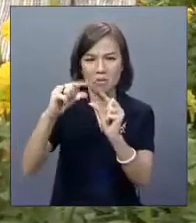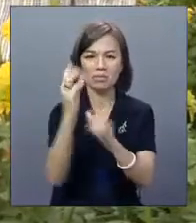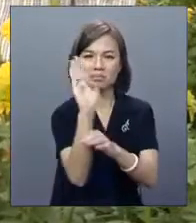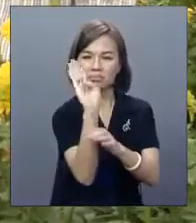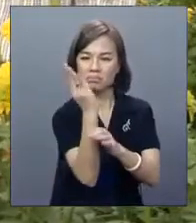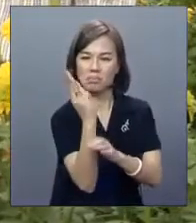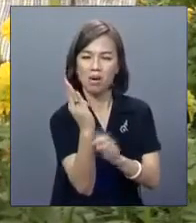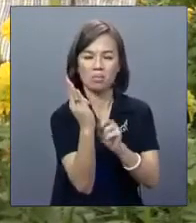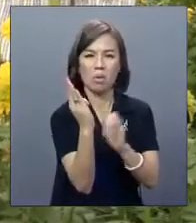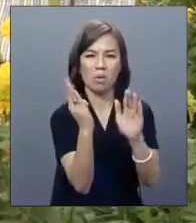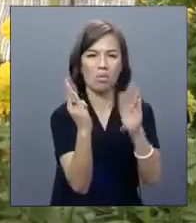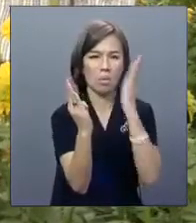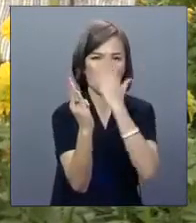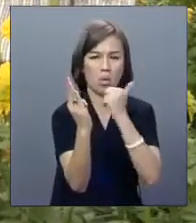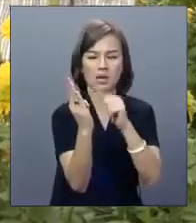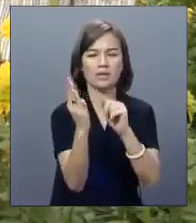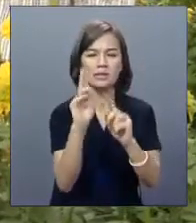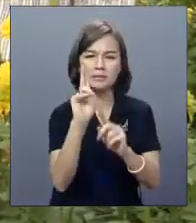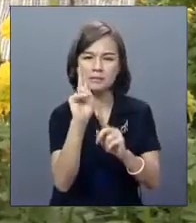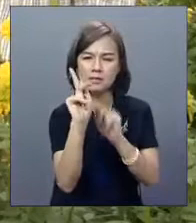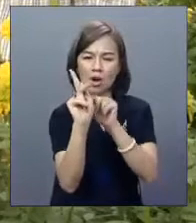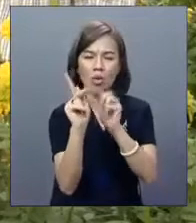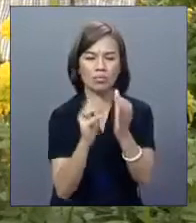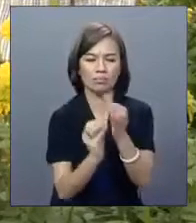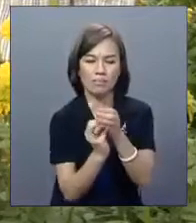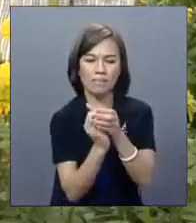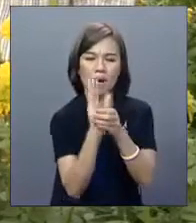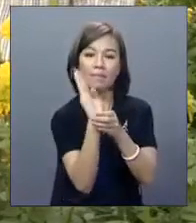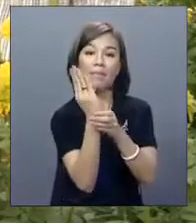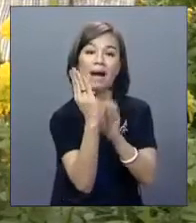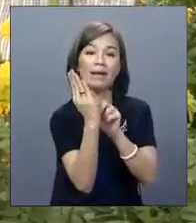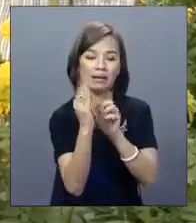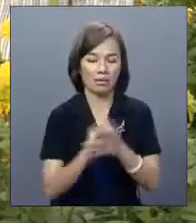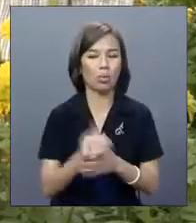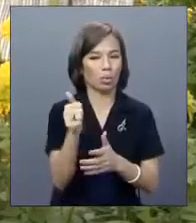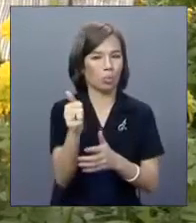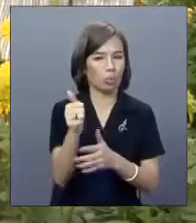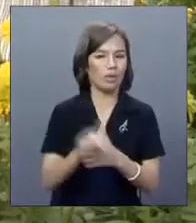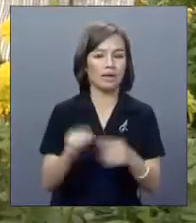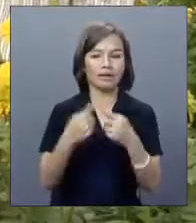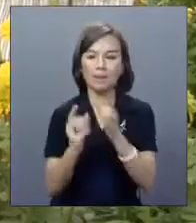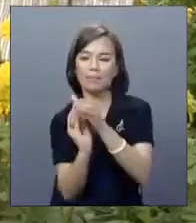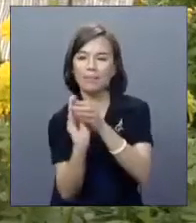ๆแล้วก็เป็นสีเขียวถ้าเป็นออกเหลืองแล้วไม่ต้องเอามาเพราะว่ามันจะเป็นเชื้อรา